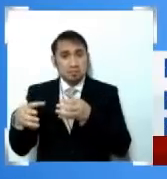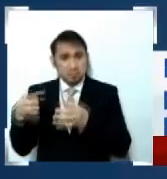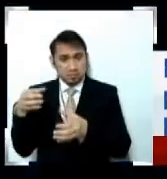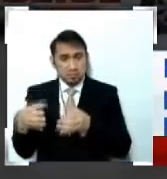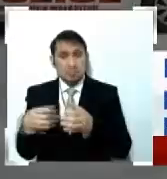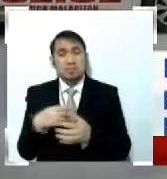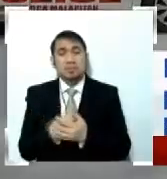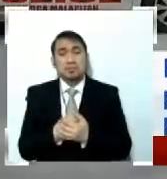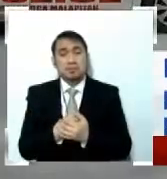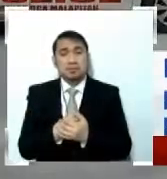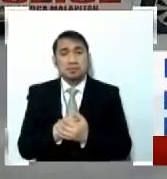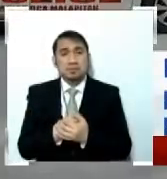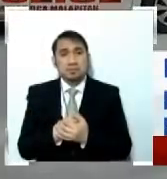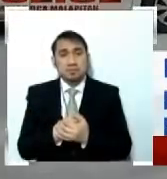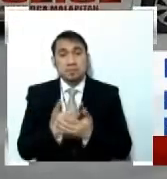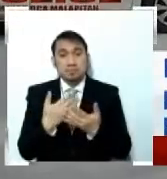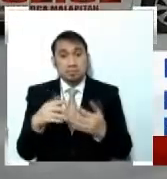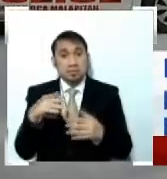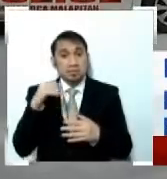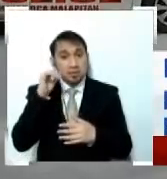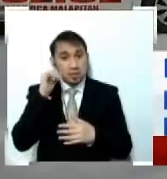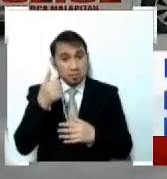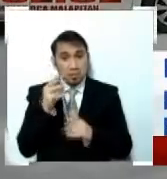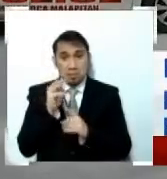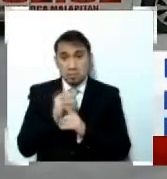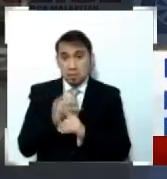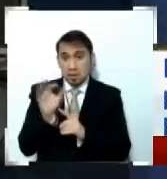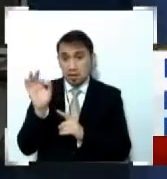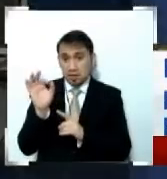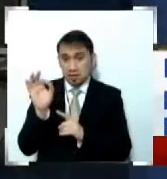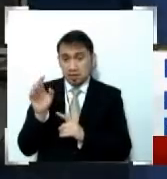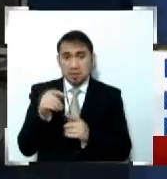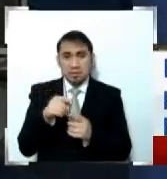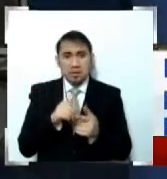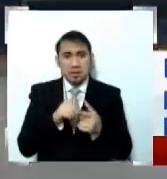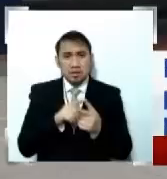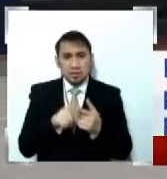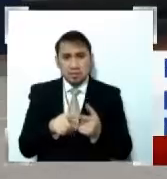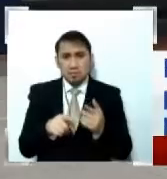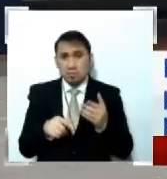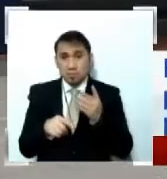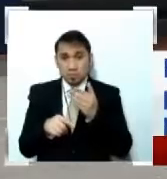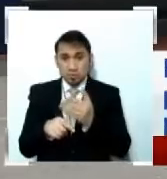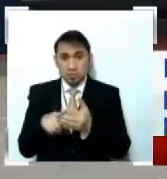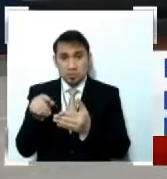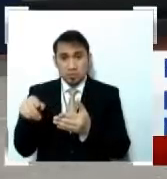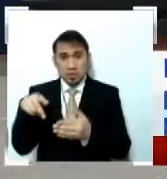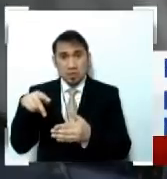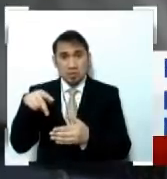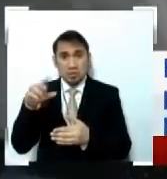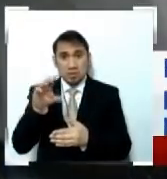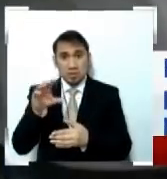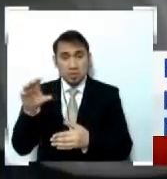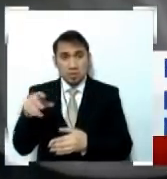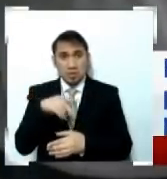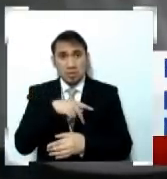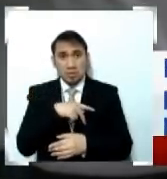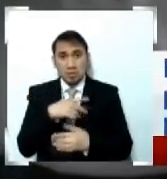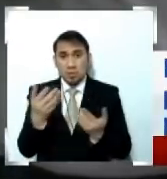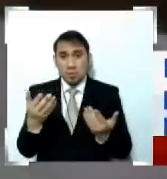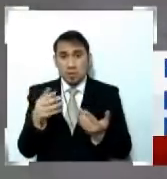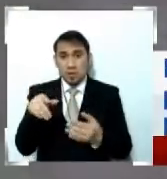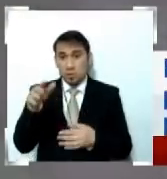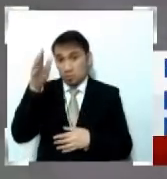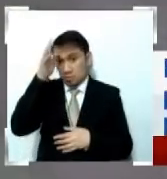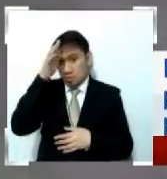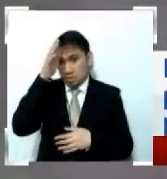Police. Kinabukasan May 19, nagtungo sa PCP 6 ng Caloocan PNP sa area ng Santa Quiteria ang ama ni Mateo at doon